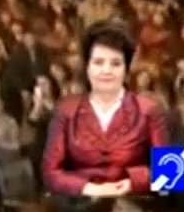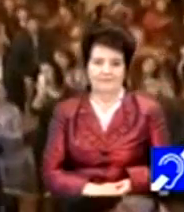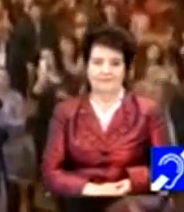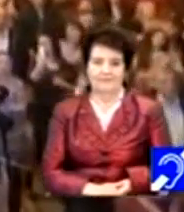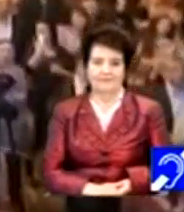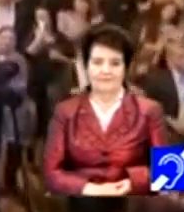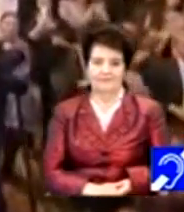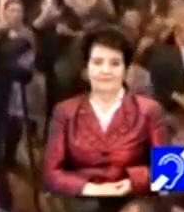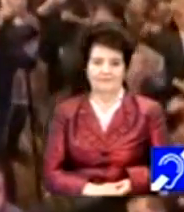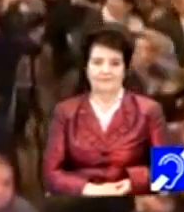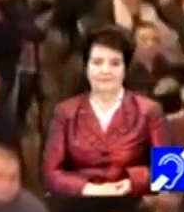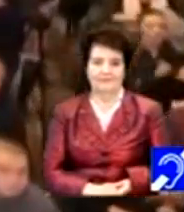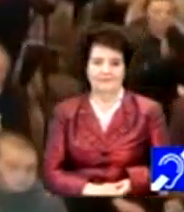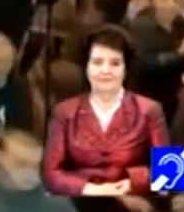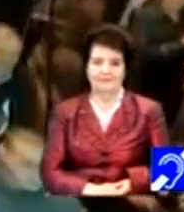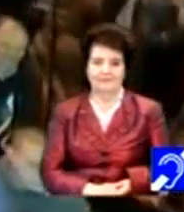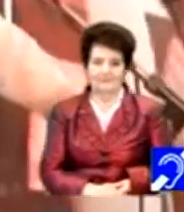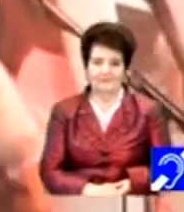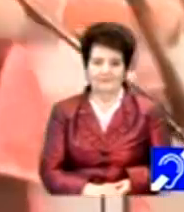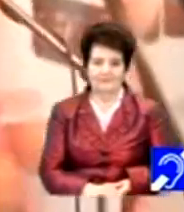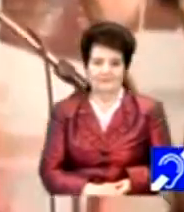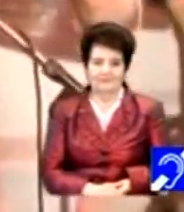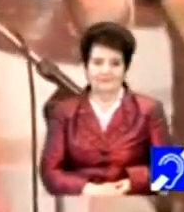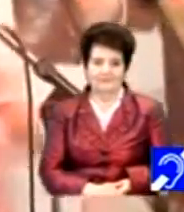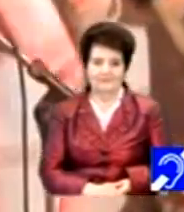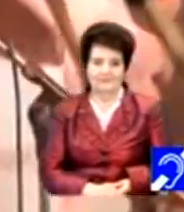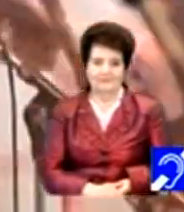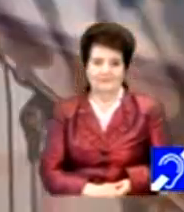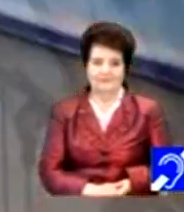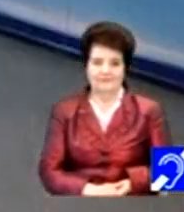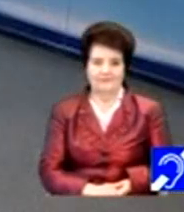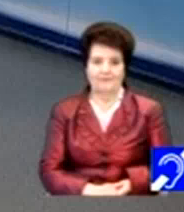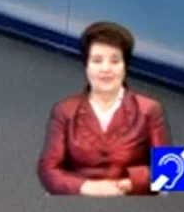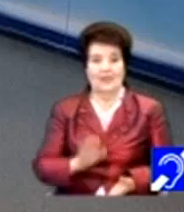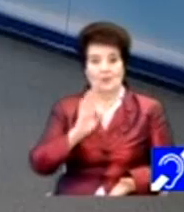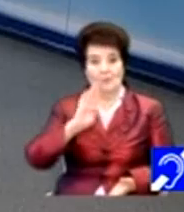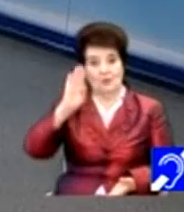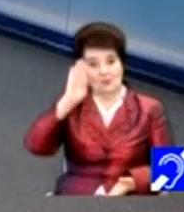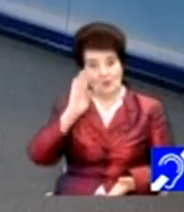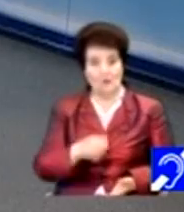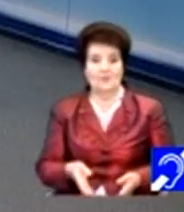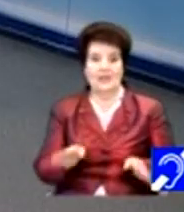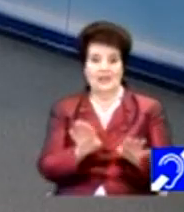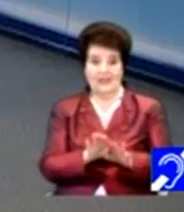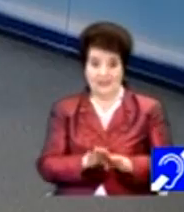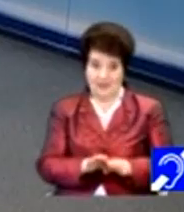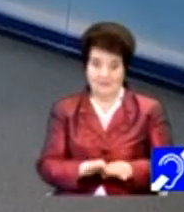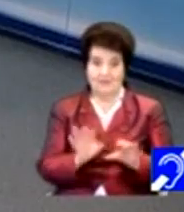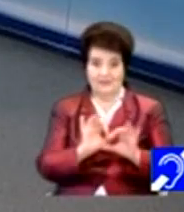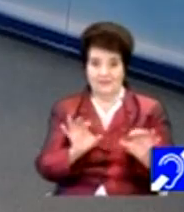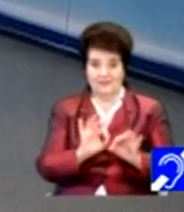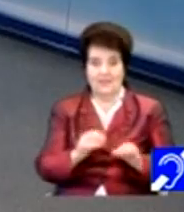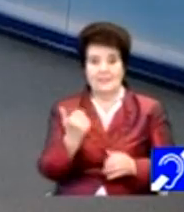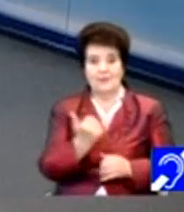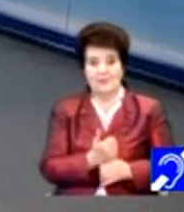Doamnelor, doamnelor, domnilor, aici încheiem retrospectiva săptămânii.